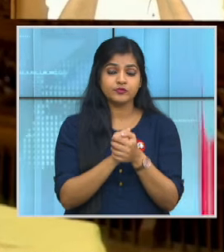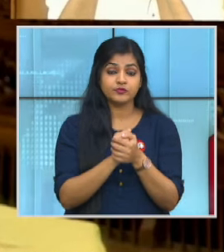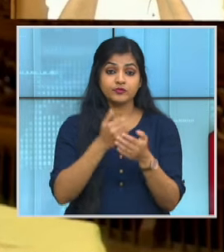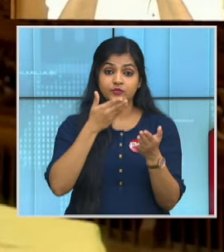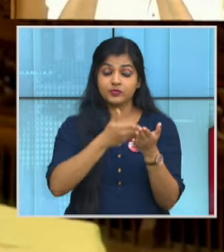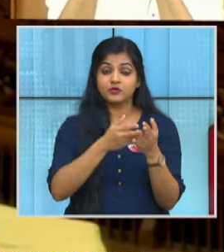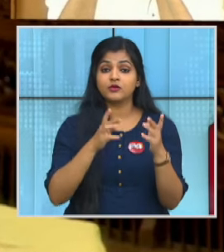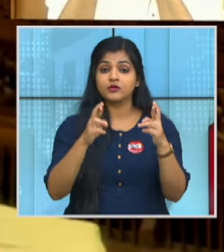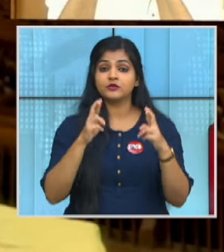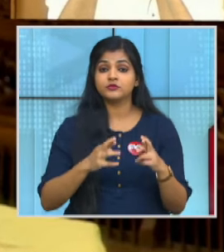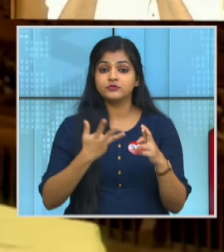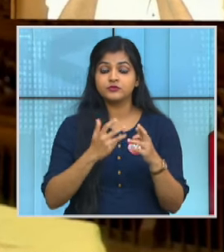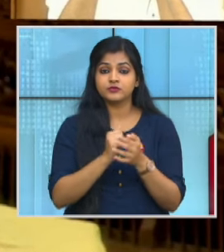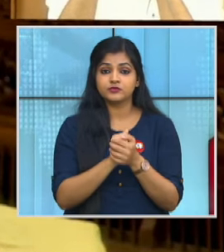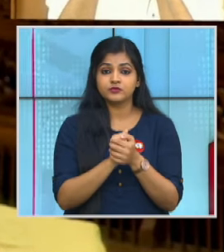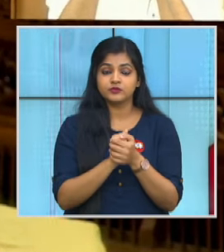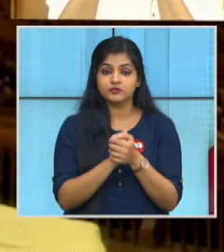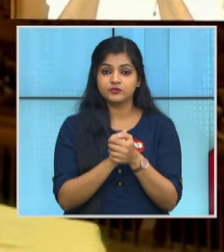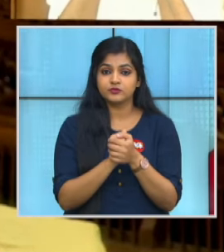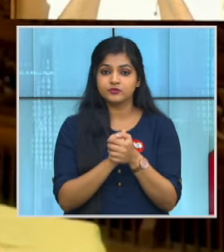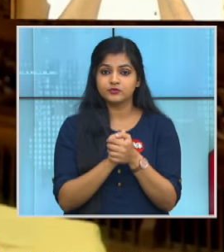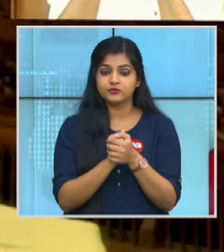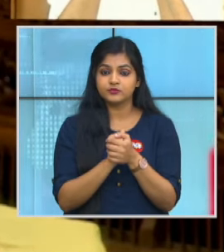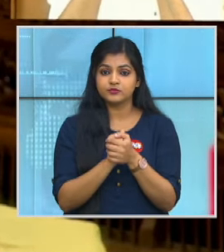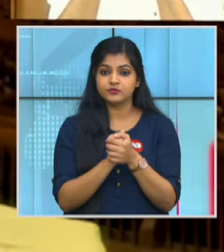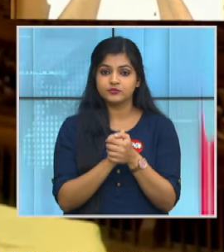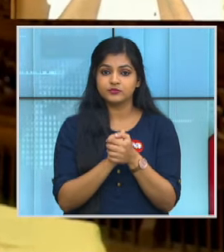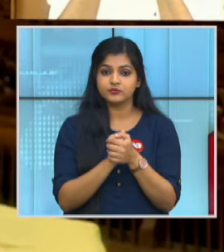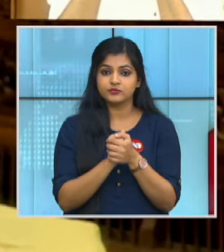ഇതിൻ്റെ ഫലമായി ഒരാളെ